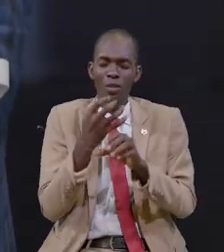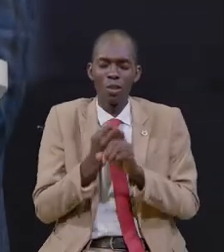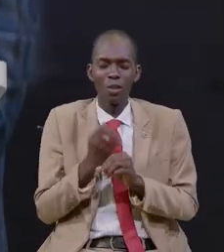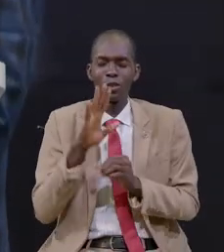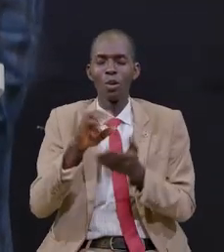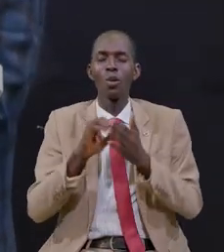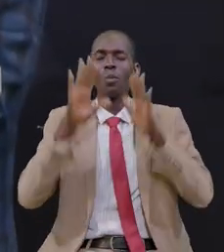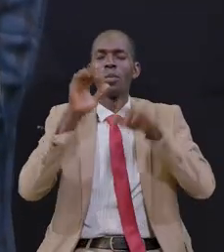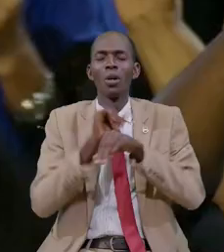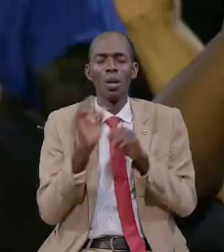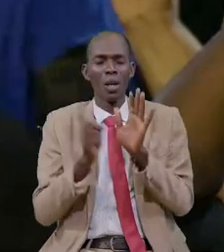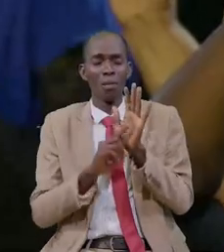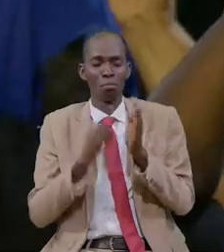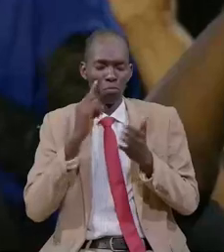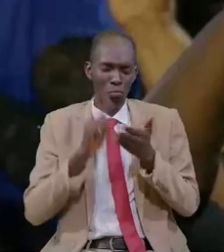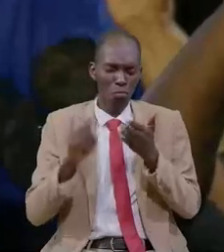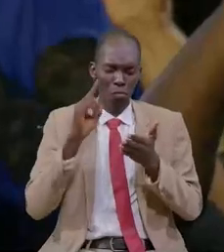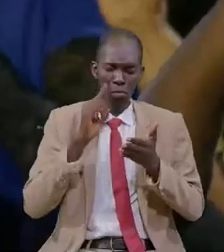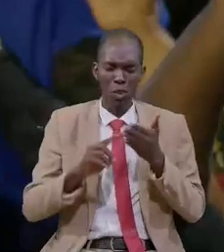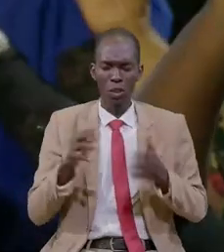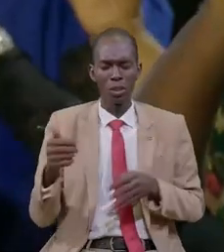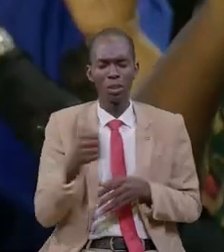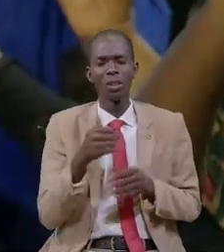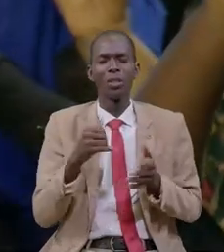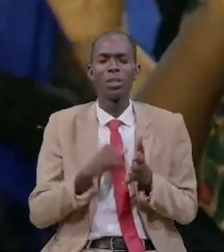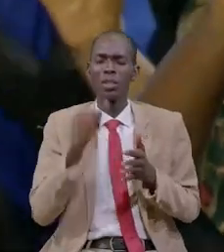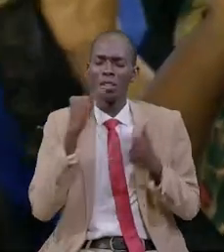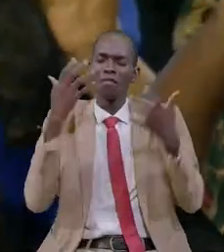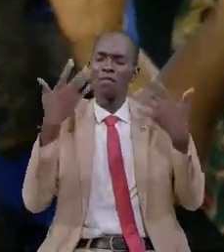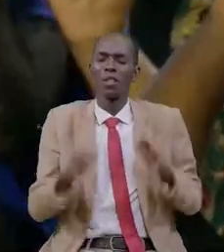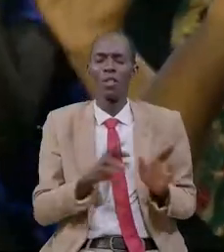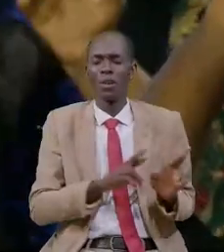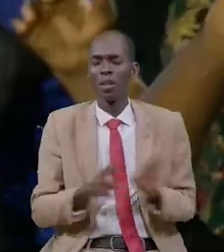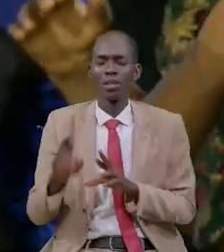l'alerte maintenant. Vérifie-toi, c'est fait déjà.